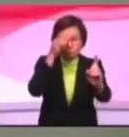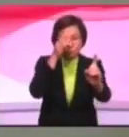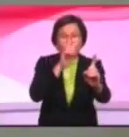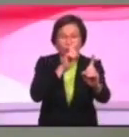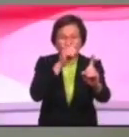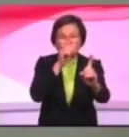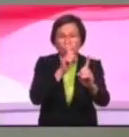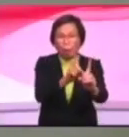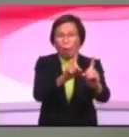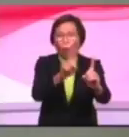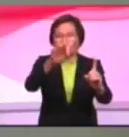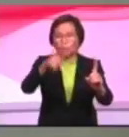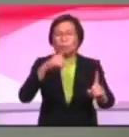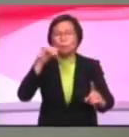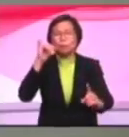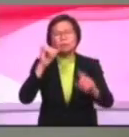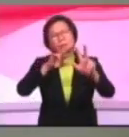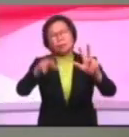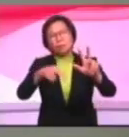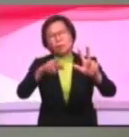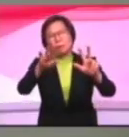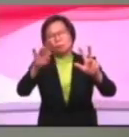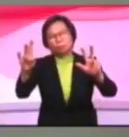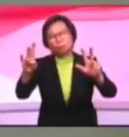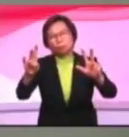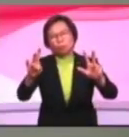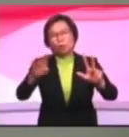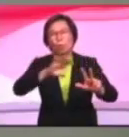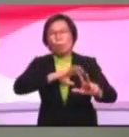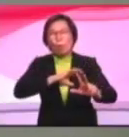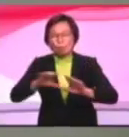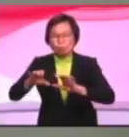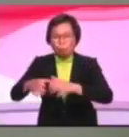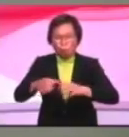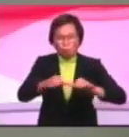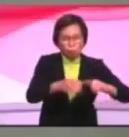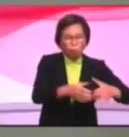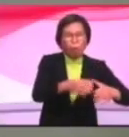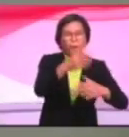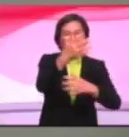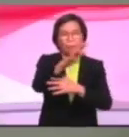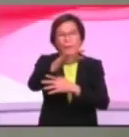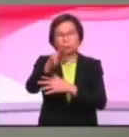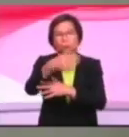3,647 pasukan Task Force Operasi Pematuhan PDRM yang terdiri daripada